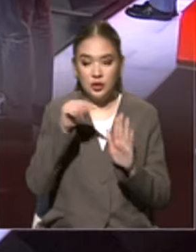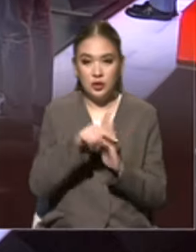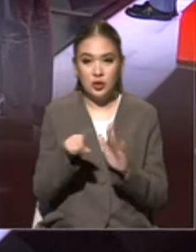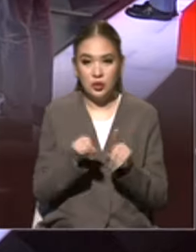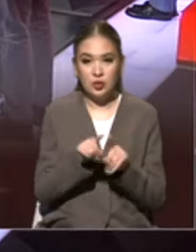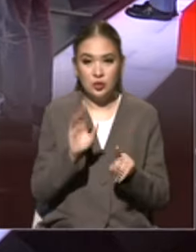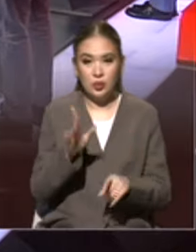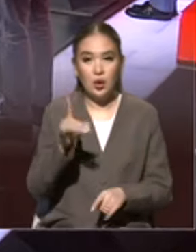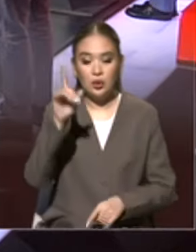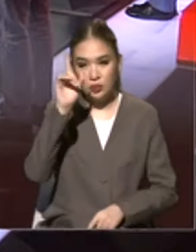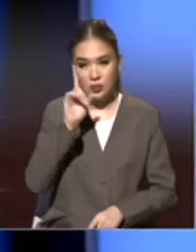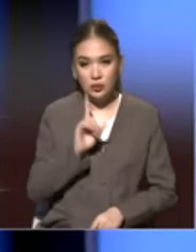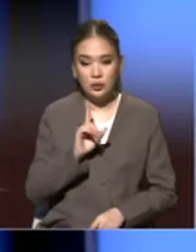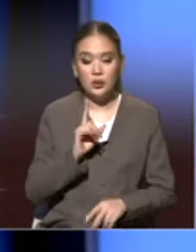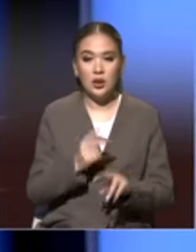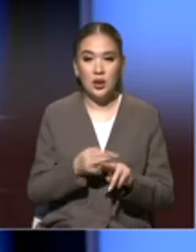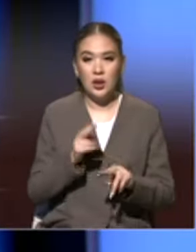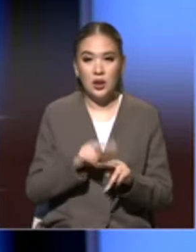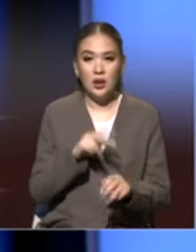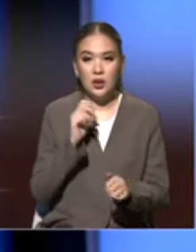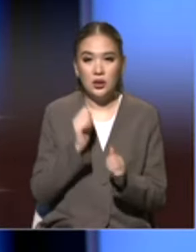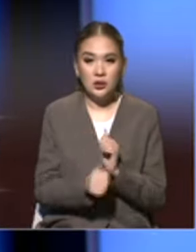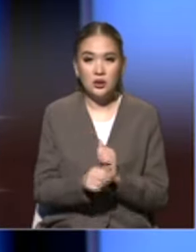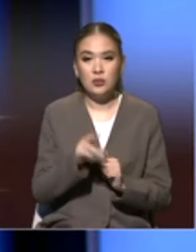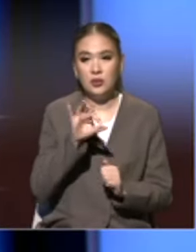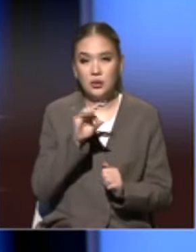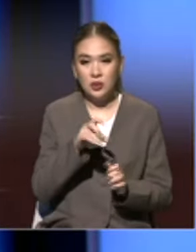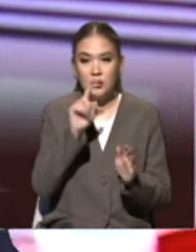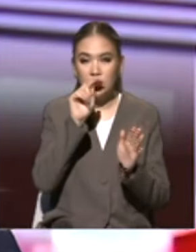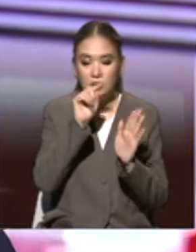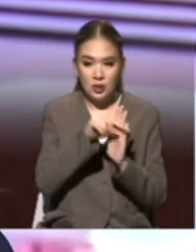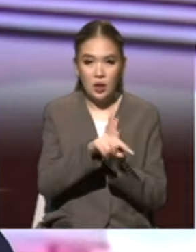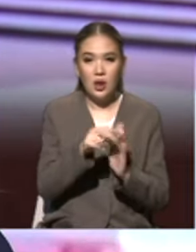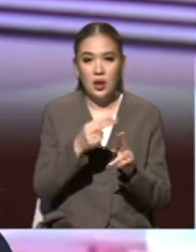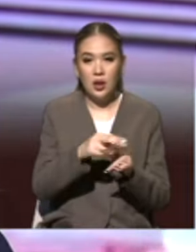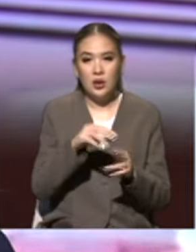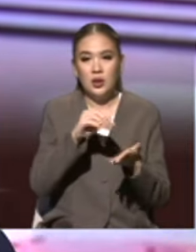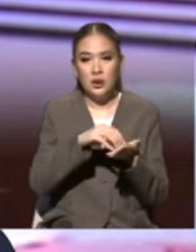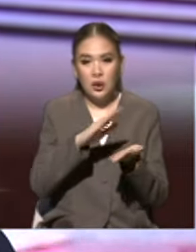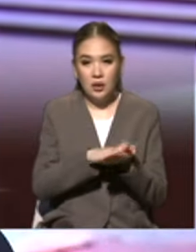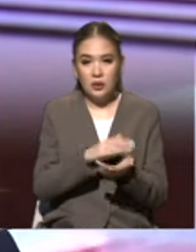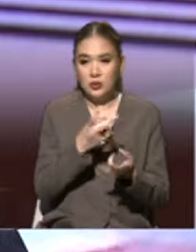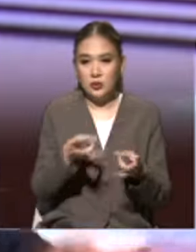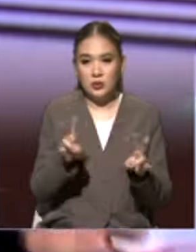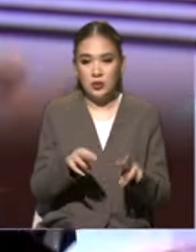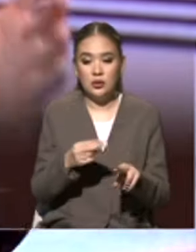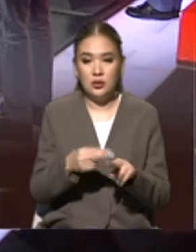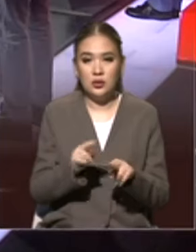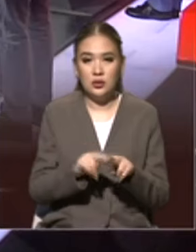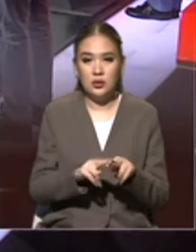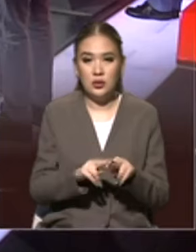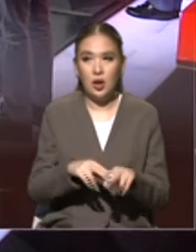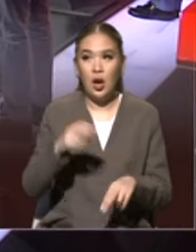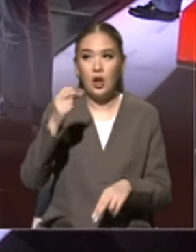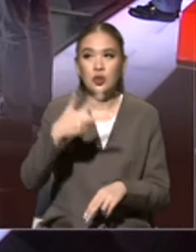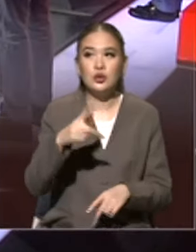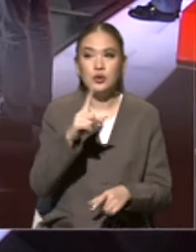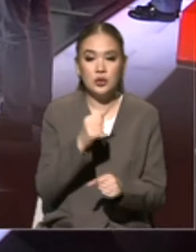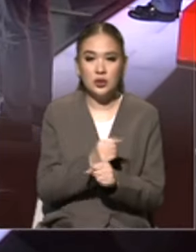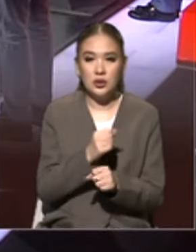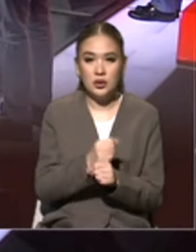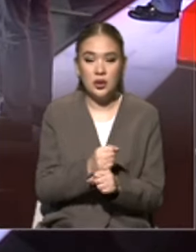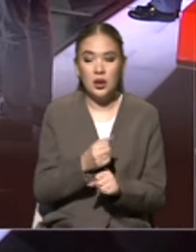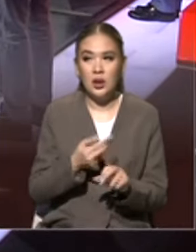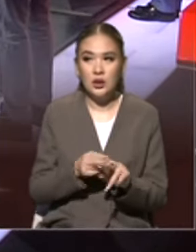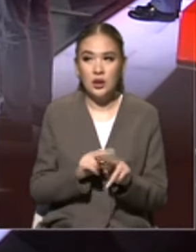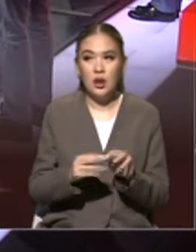де қолайлы. Өйткені әр порталға кіріп тіркеліп жүрудің қажеттілігі жоқ. Мына үш порталды не істейміз сонда? Үш портал бүгінгі таңда айтып отырмын ғой,